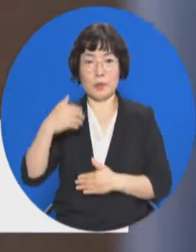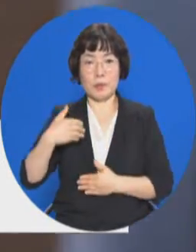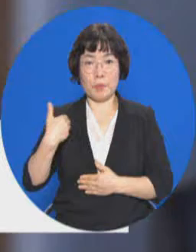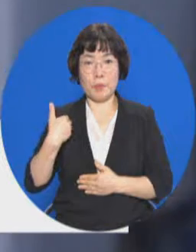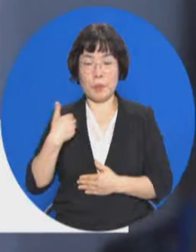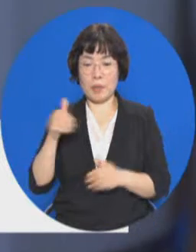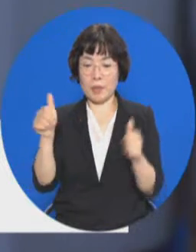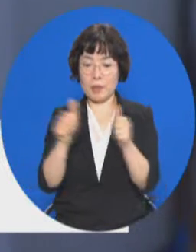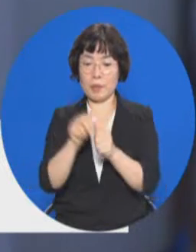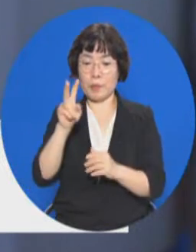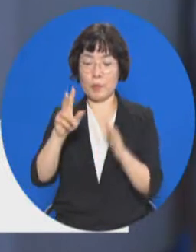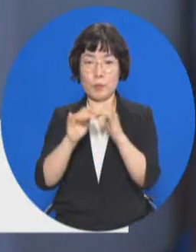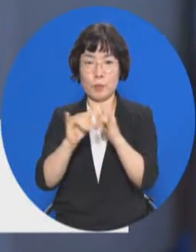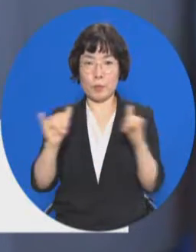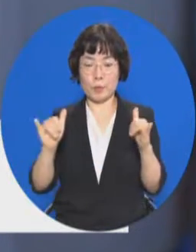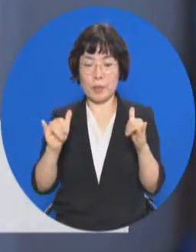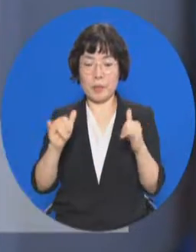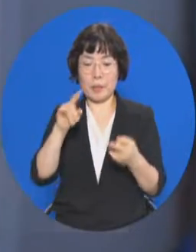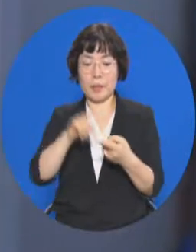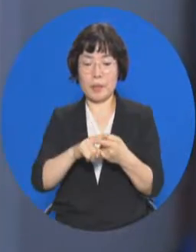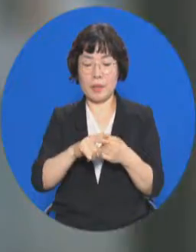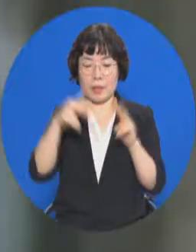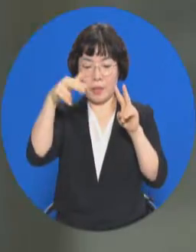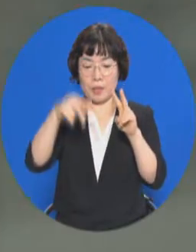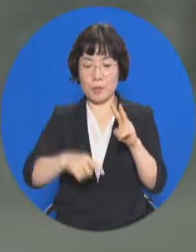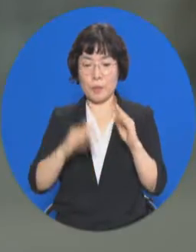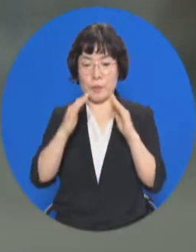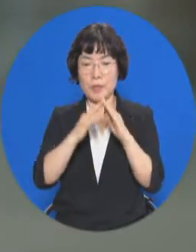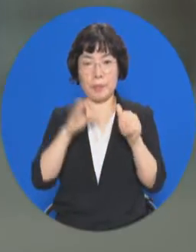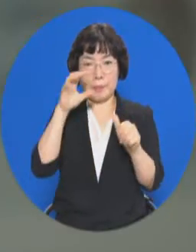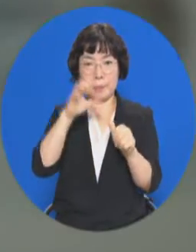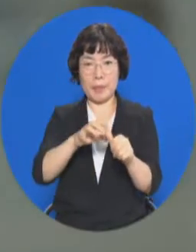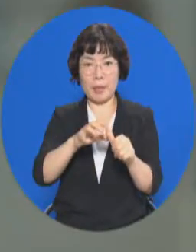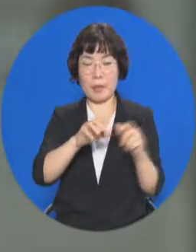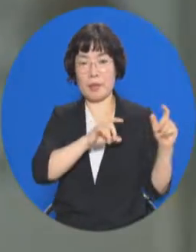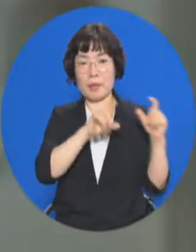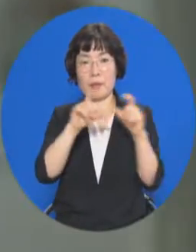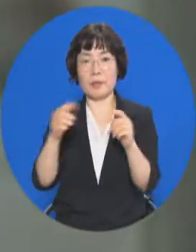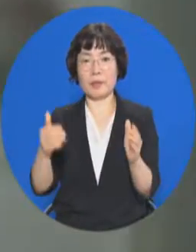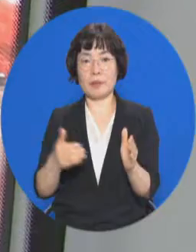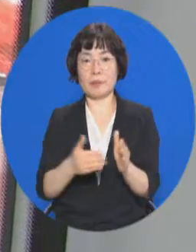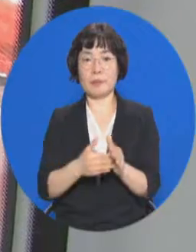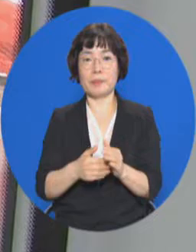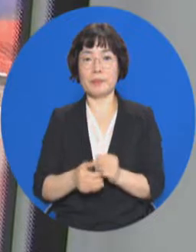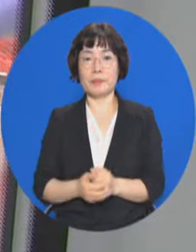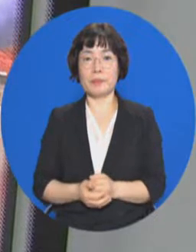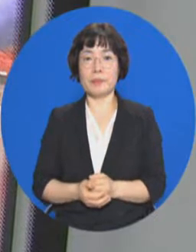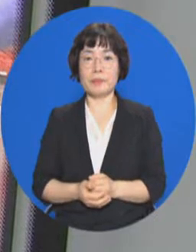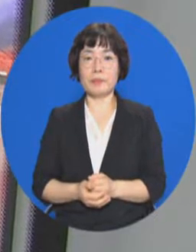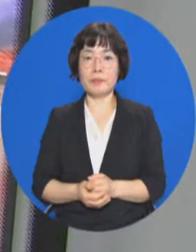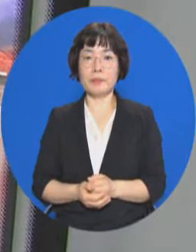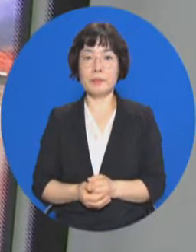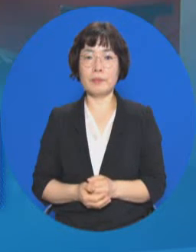대비해 확진자와 접촉한 부자 2명에 대해서는 2주 동안의 자가격리 조치를 내렸다고 설명했습니다.